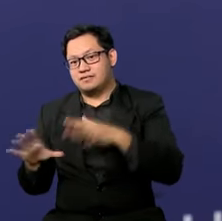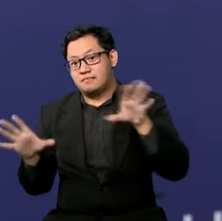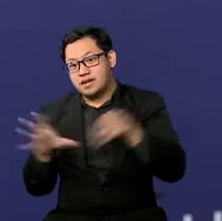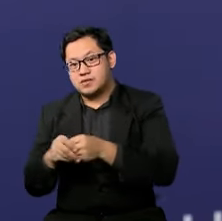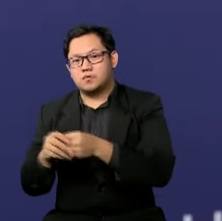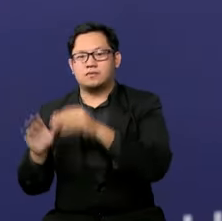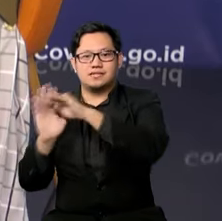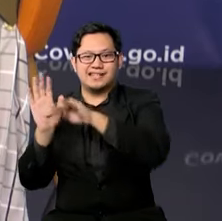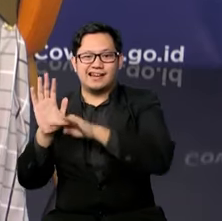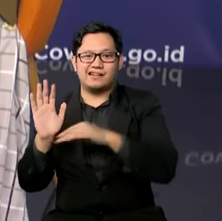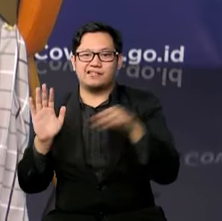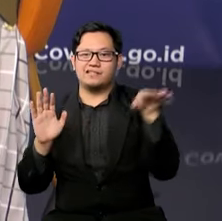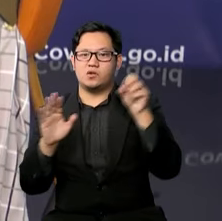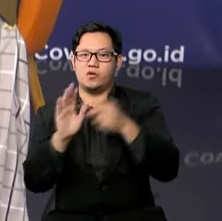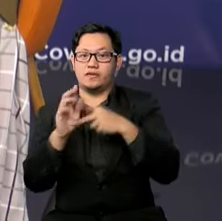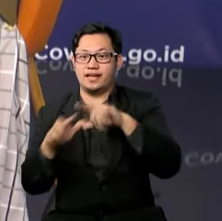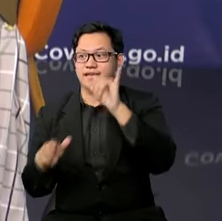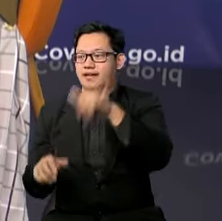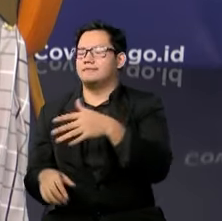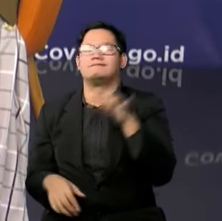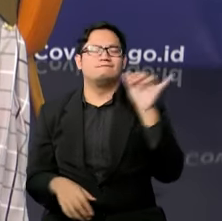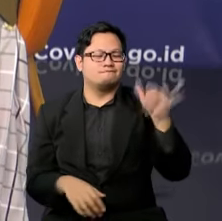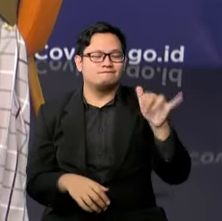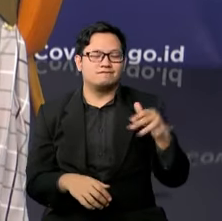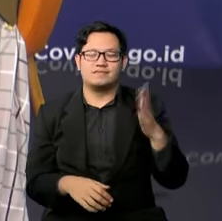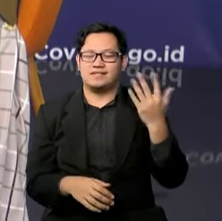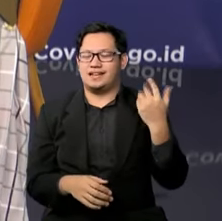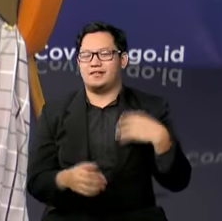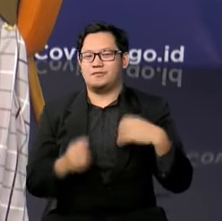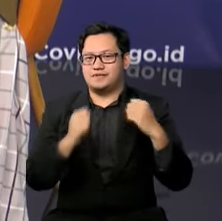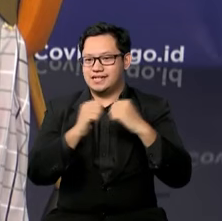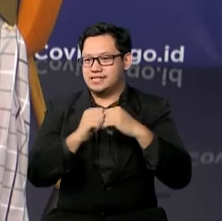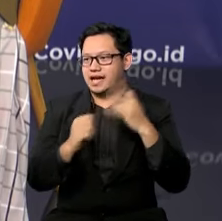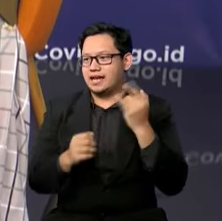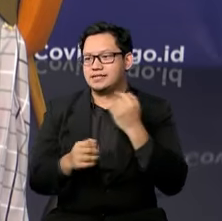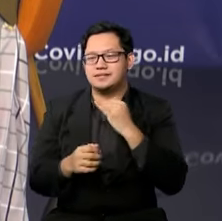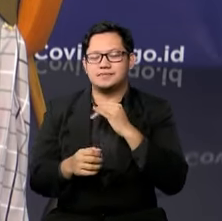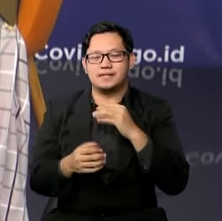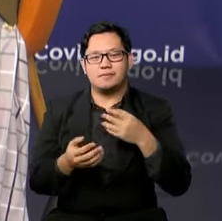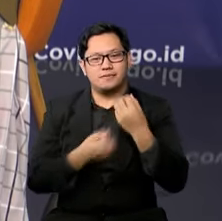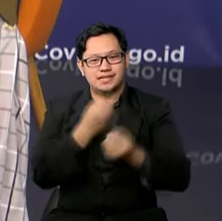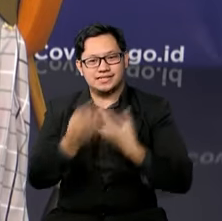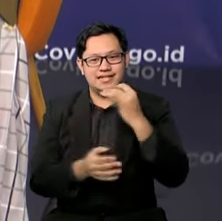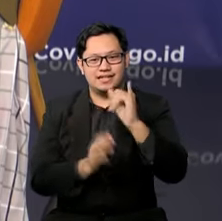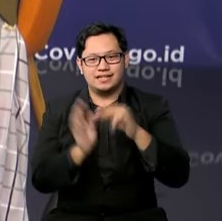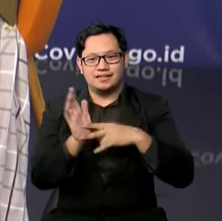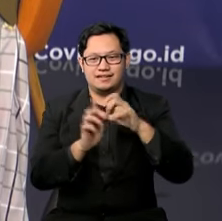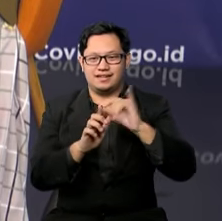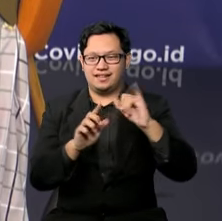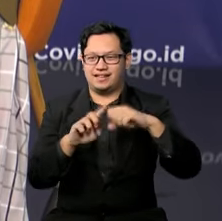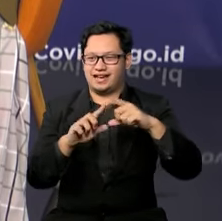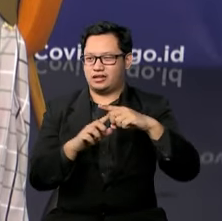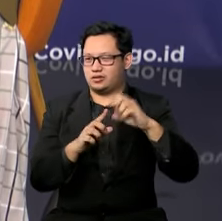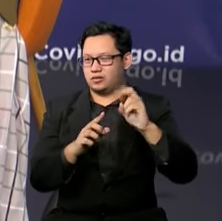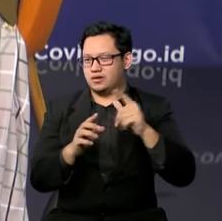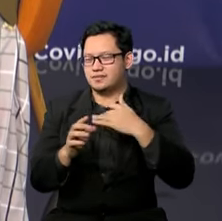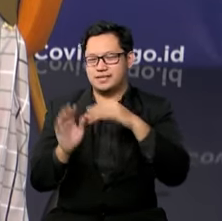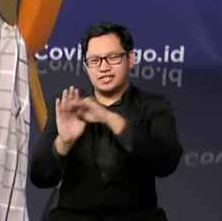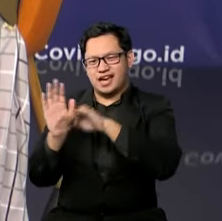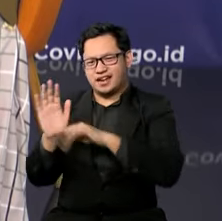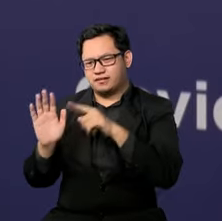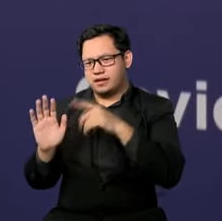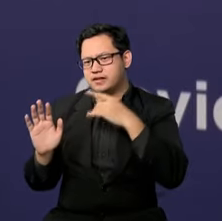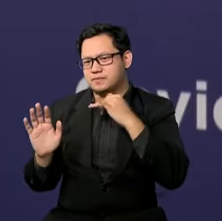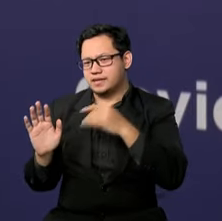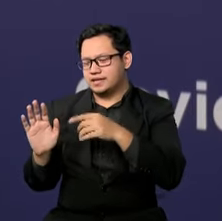masuk ke dalam kriteria abis ini kita kasih liat Kemarin saya punya janji ngasih ada indikator Apa jadi dalam menentukan warna tadi saya bilang intinya Kenapa